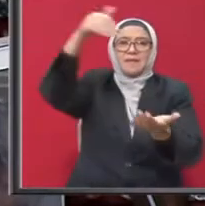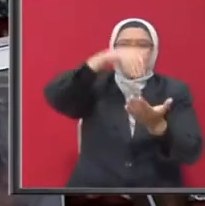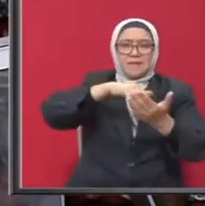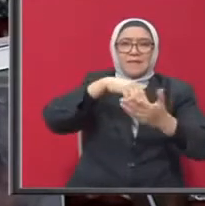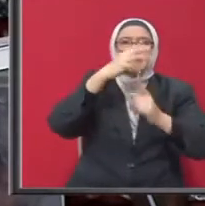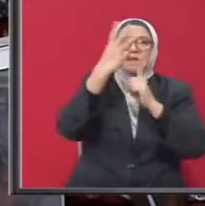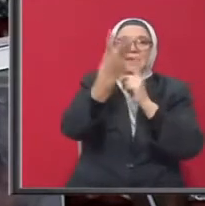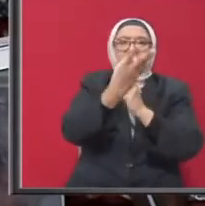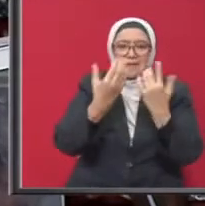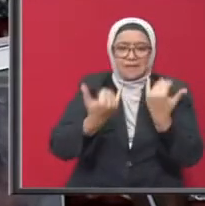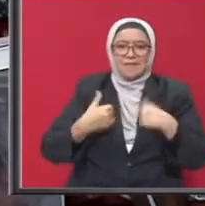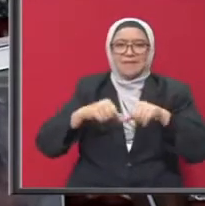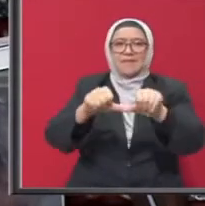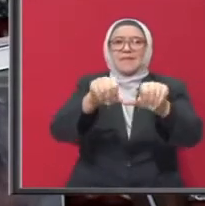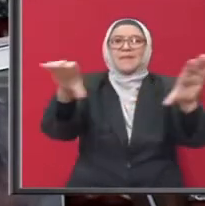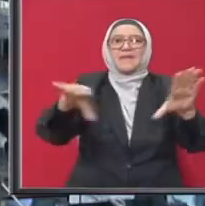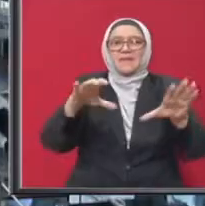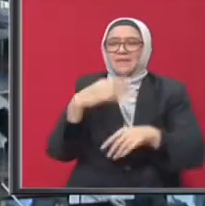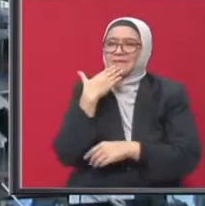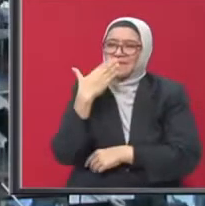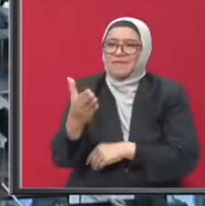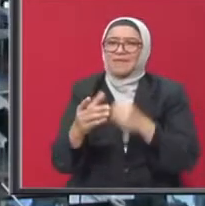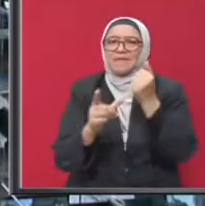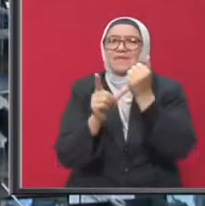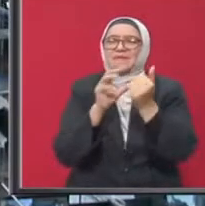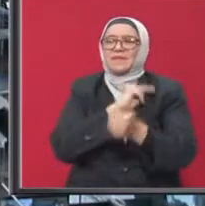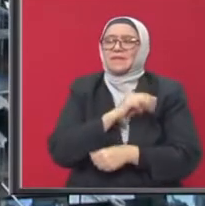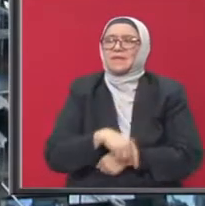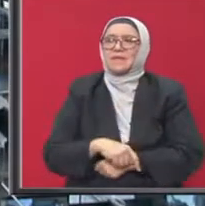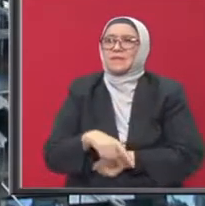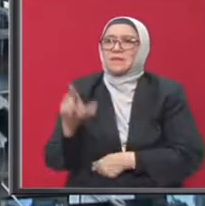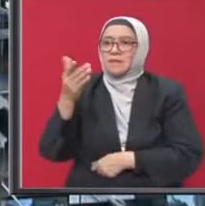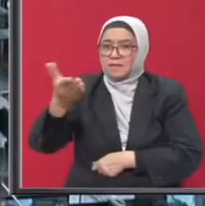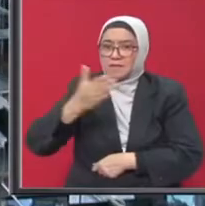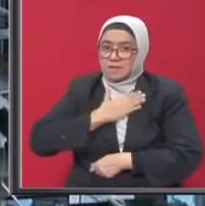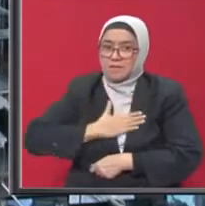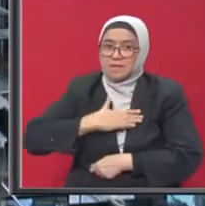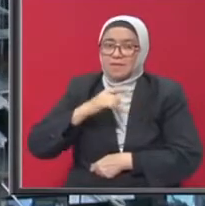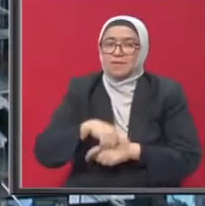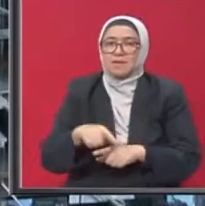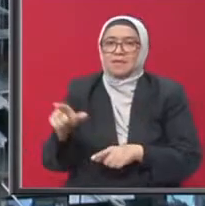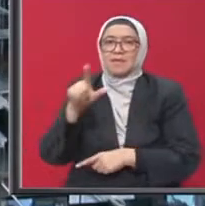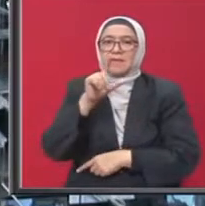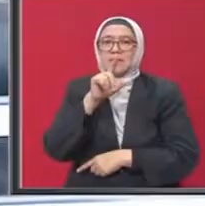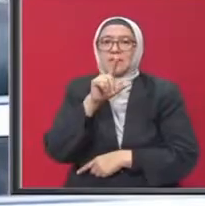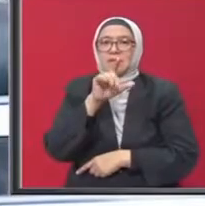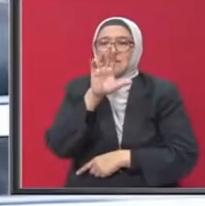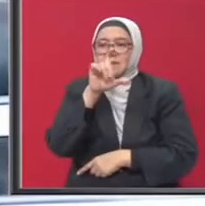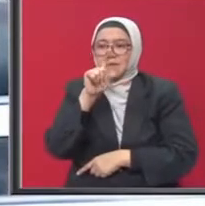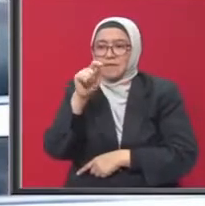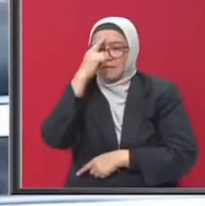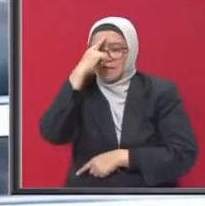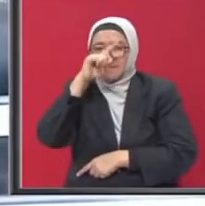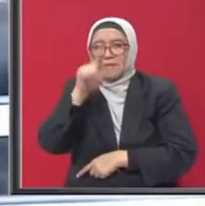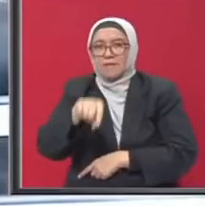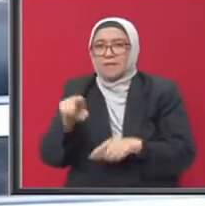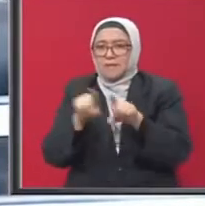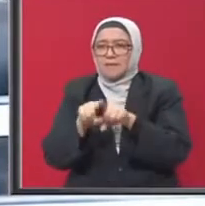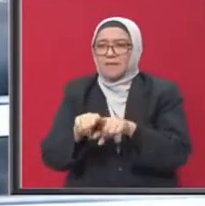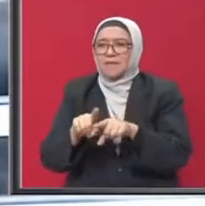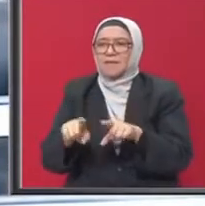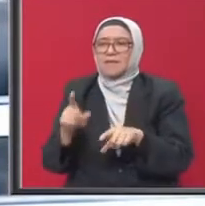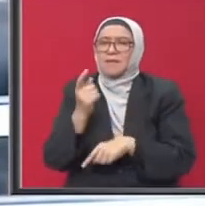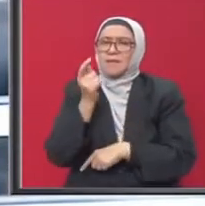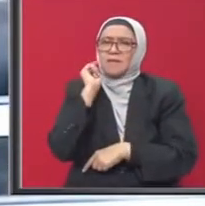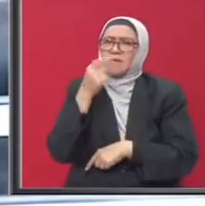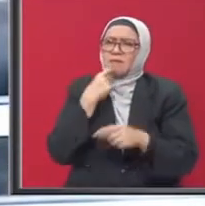sedang dilaksanakan Terima kasih menteri channel golongan ras talenta membangun sistem elementry CY dipahamkan